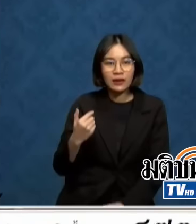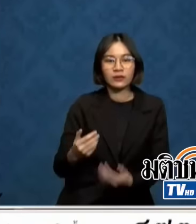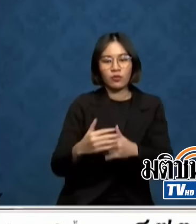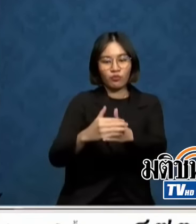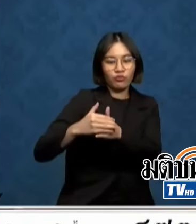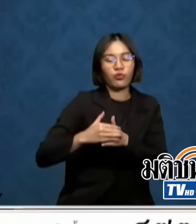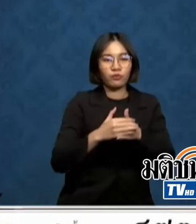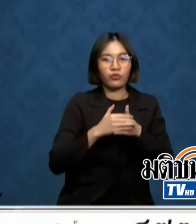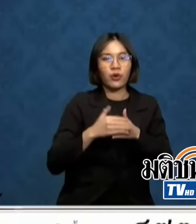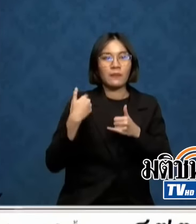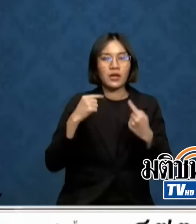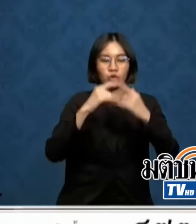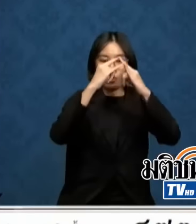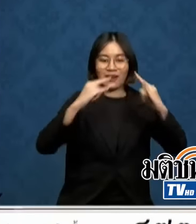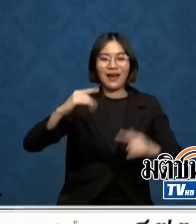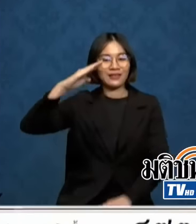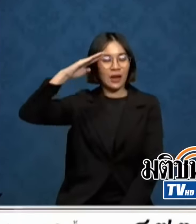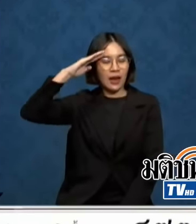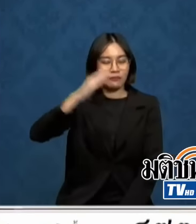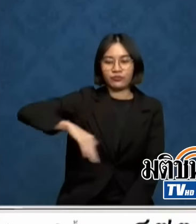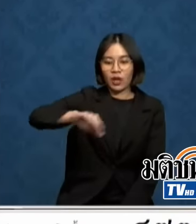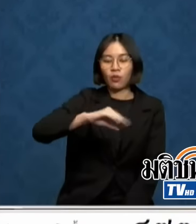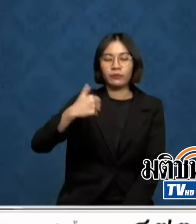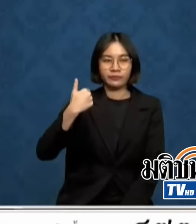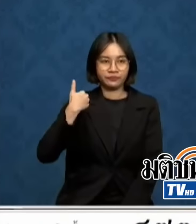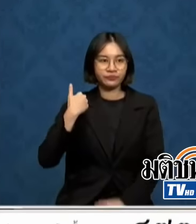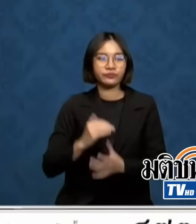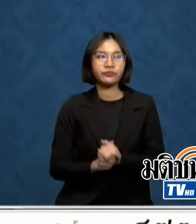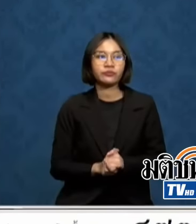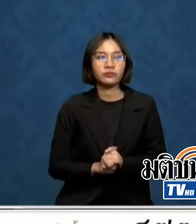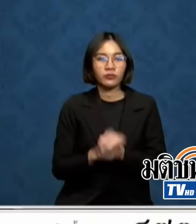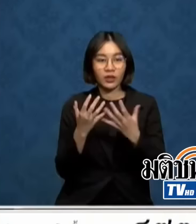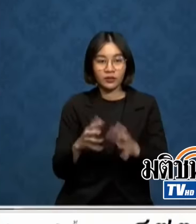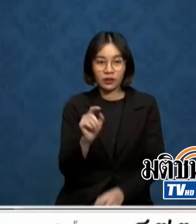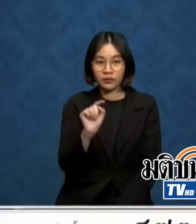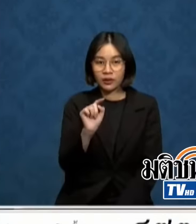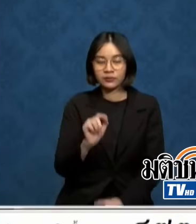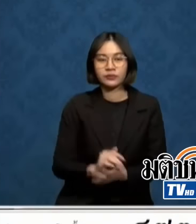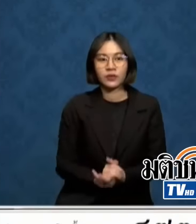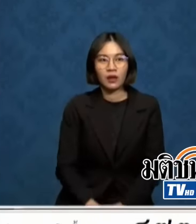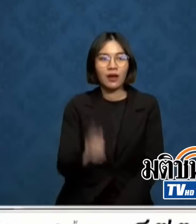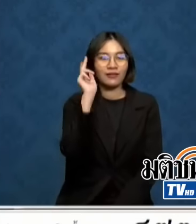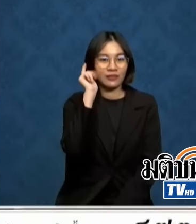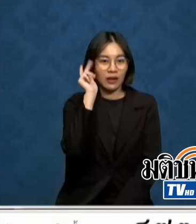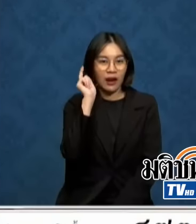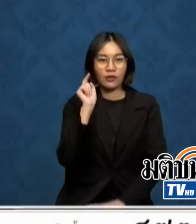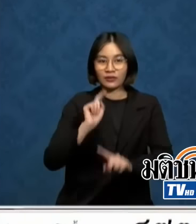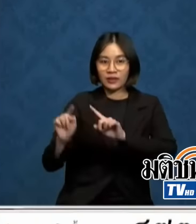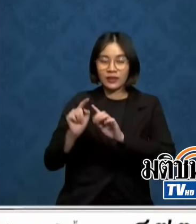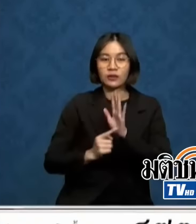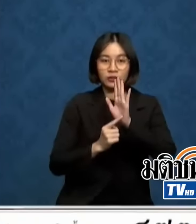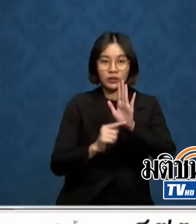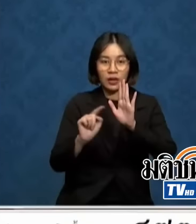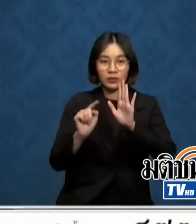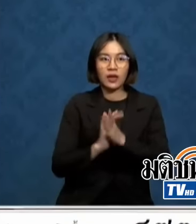ควบคุมตัวไปในค่ายทหารทั้งสิ้นนอกจากนั้นครับแม้กระทั่งสื่อมวลชนอย่าง